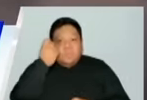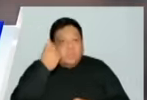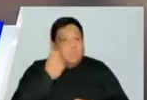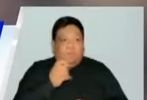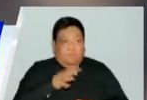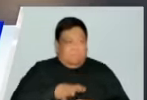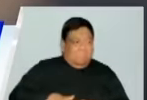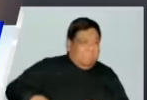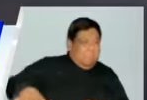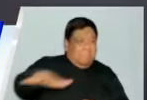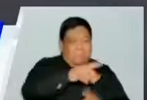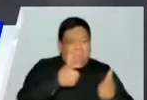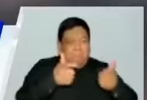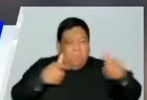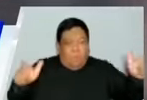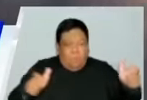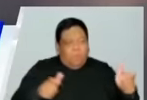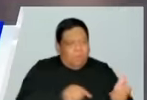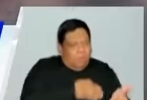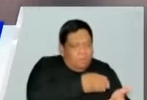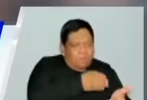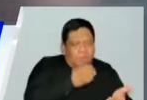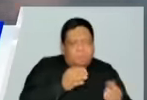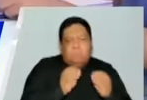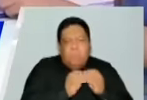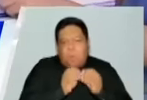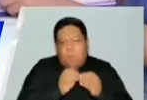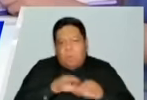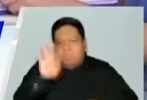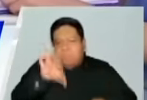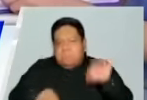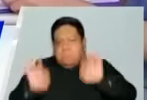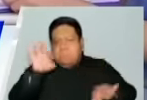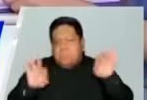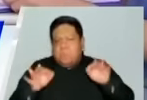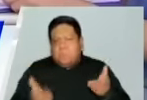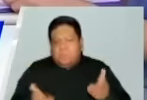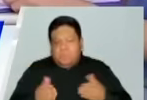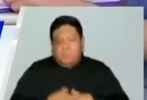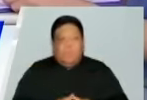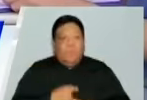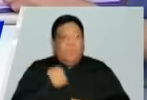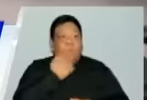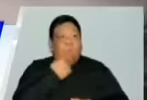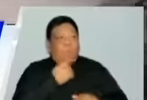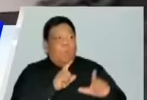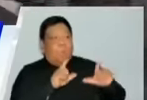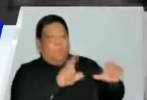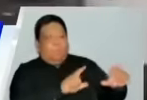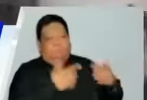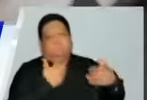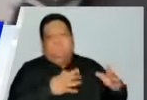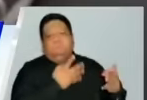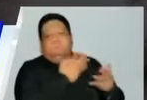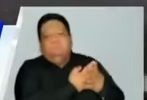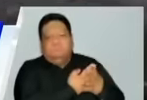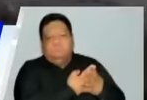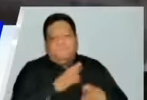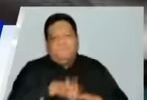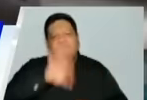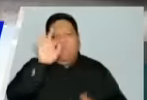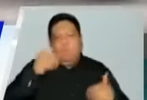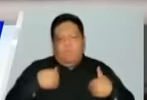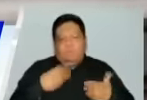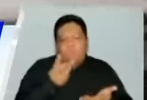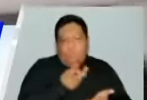nahahalughog. Hawak na rin daw ng mga otoridad ang mga suspect. May mga nakumpiska rin mga armas na nakuha sa mga kwarto. Aalamin